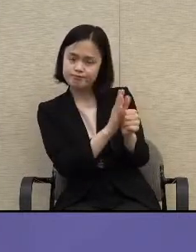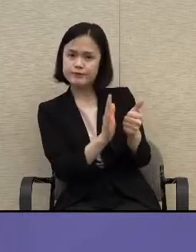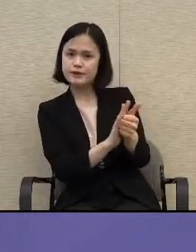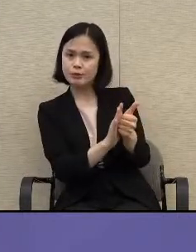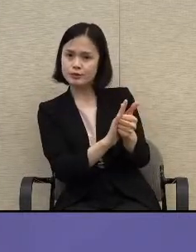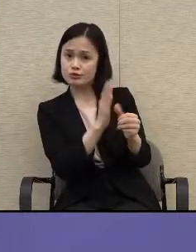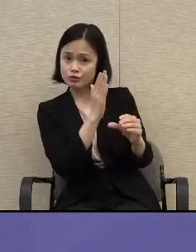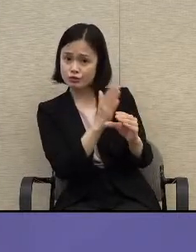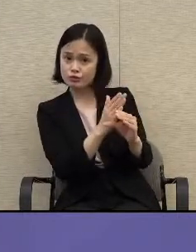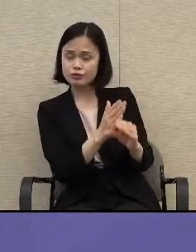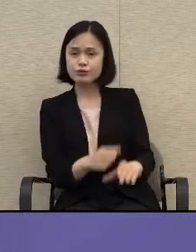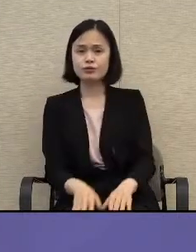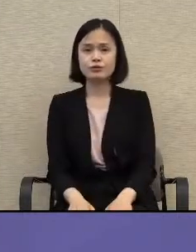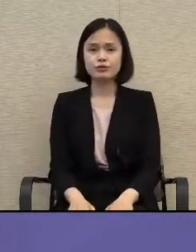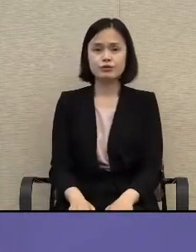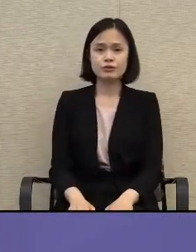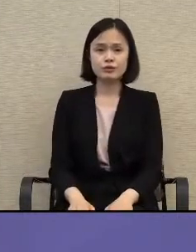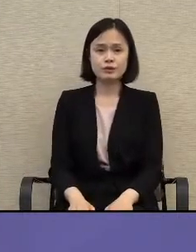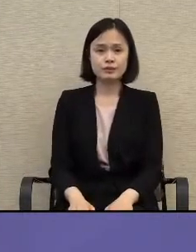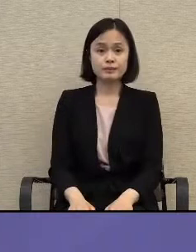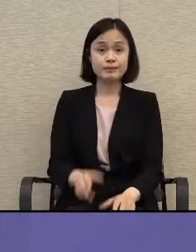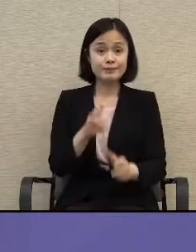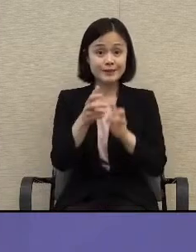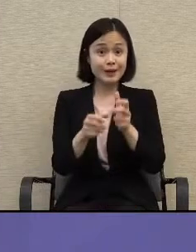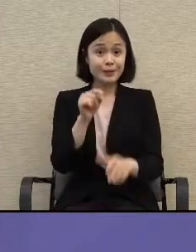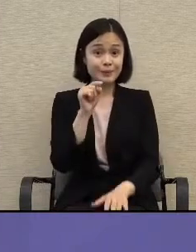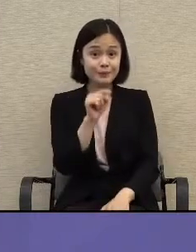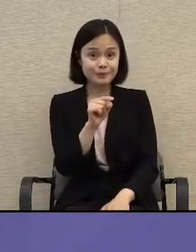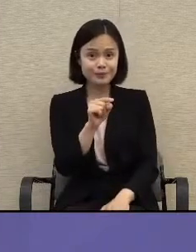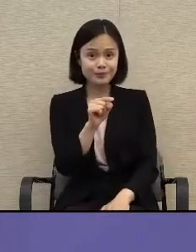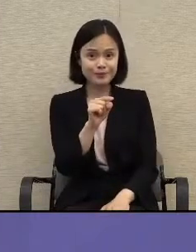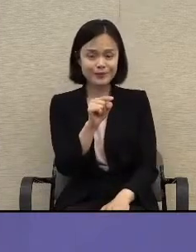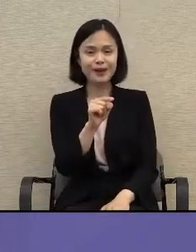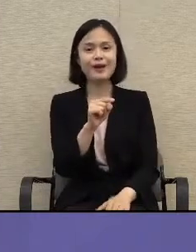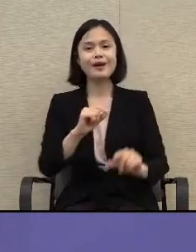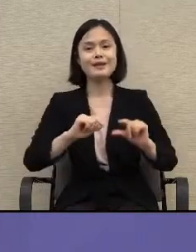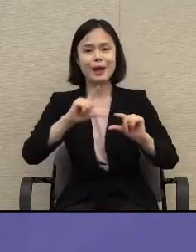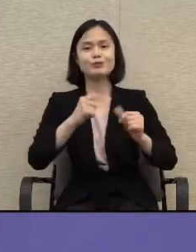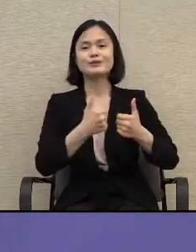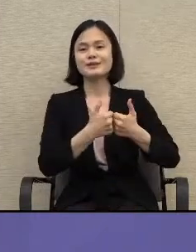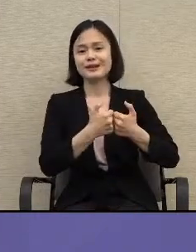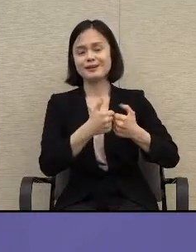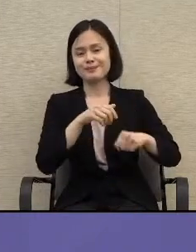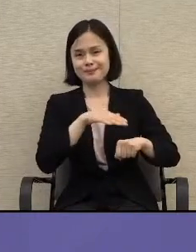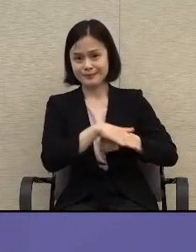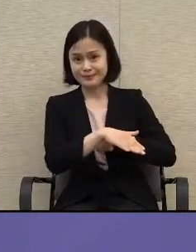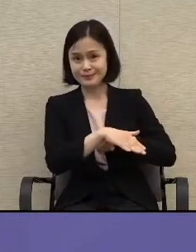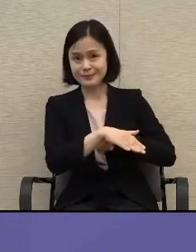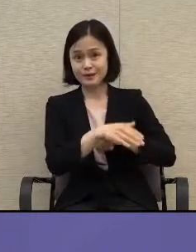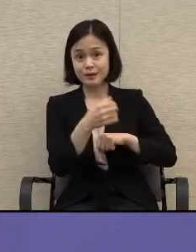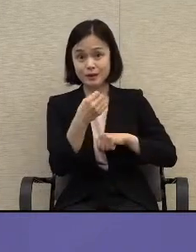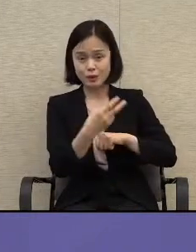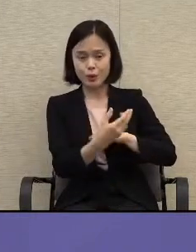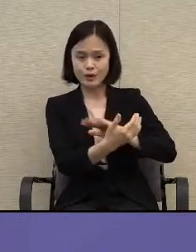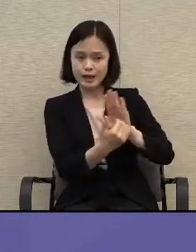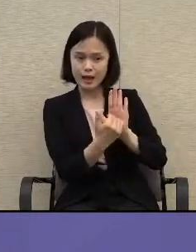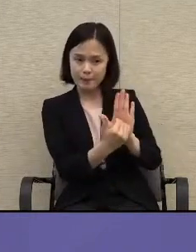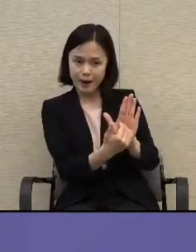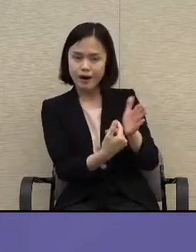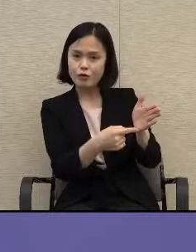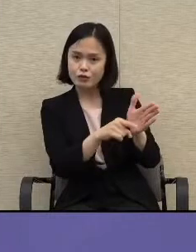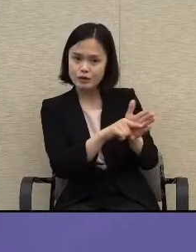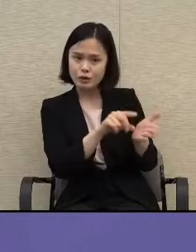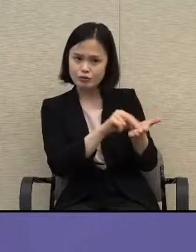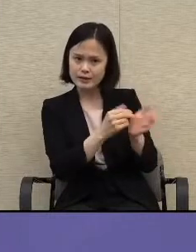있는데, 이들 사업들 같은 경우는 주로 이제 상담의 방식이기는 하고, 예방과 우리 서비스의